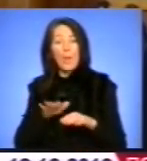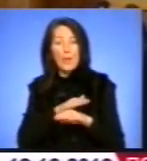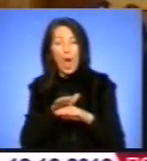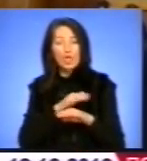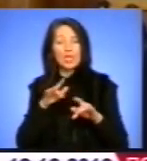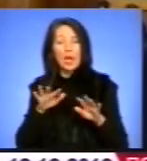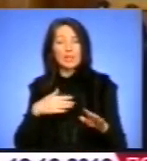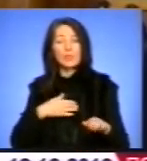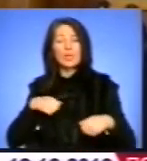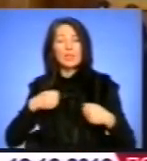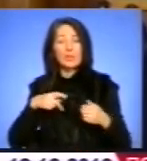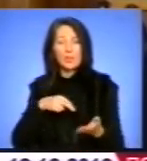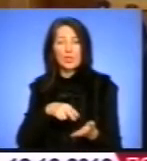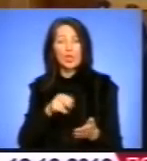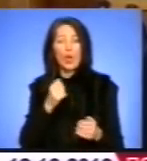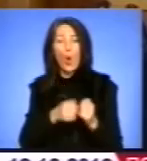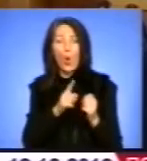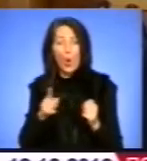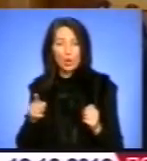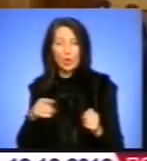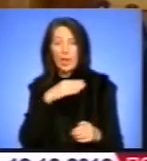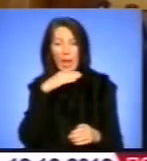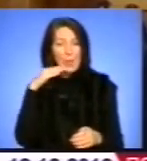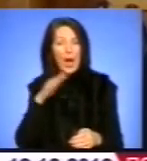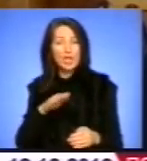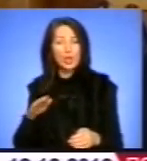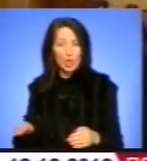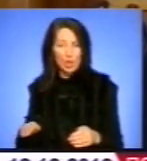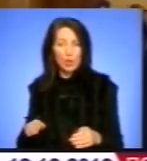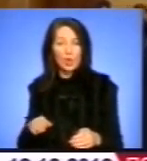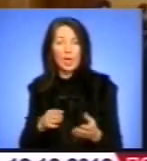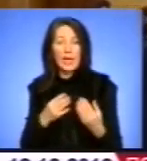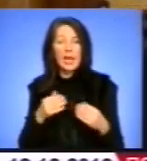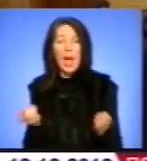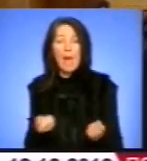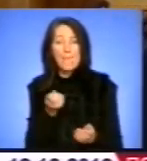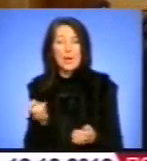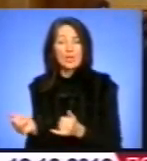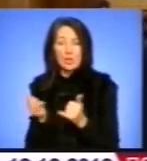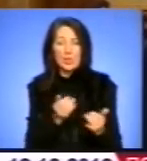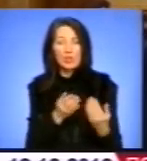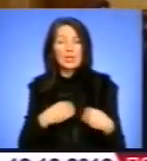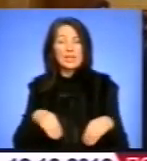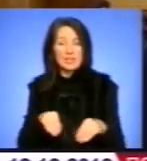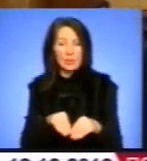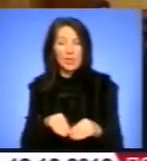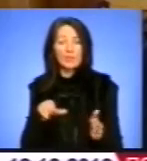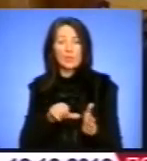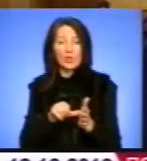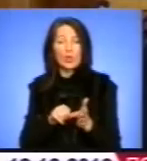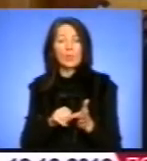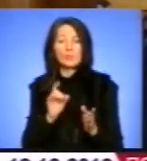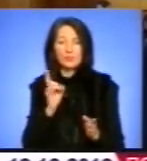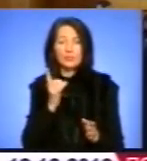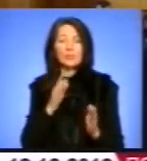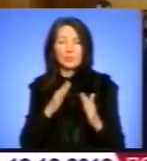підійти до кожної багатодітної малозабезпеченої сім'ї індивідуально. Ми відвідуємо інтернати, притулки дитячі.